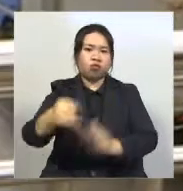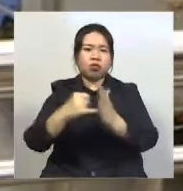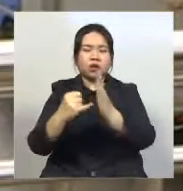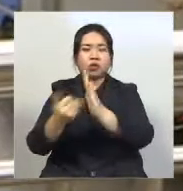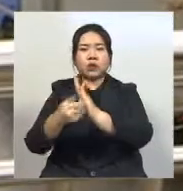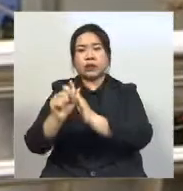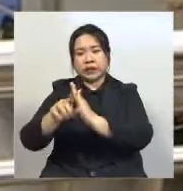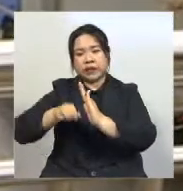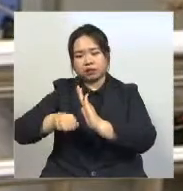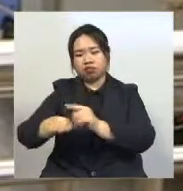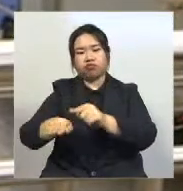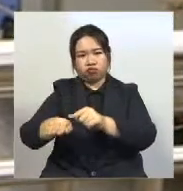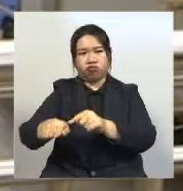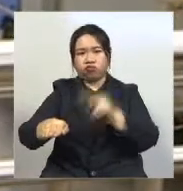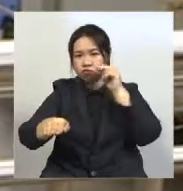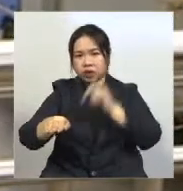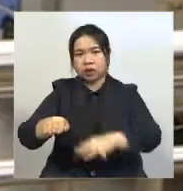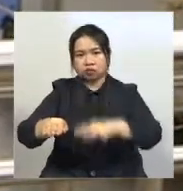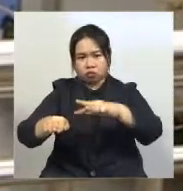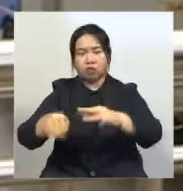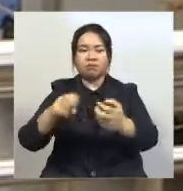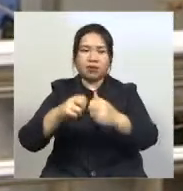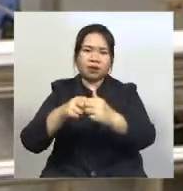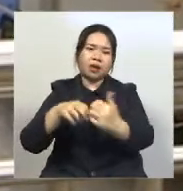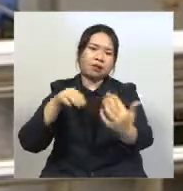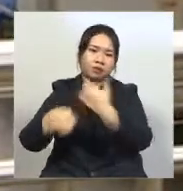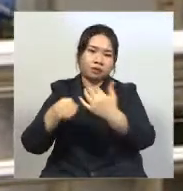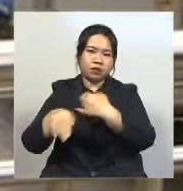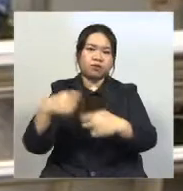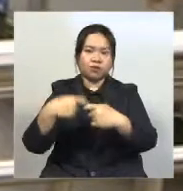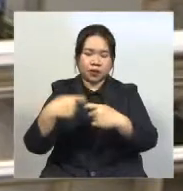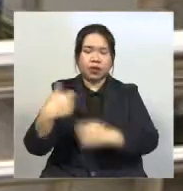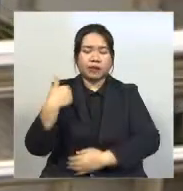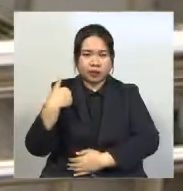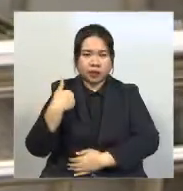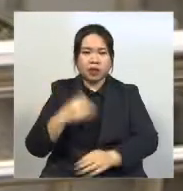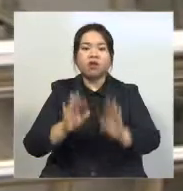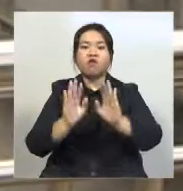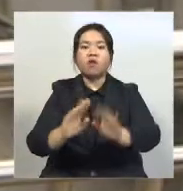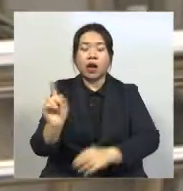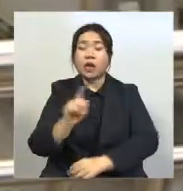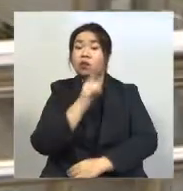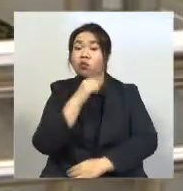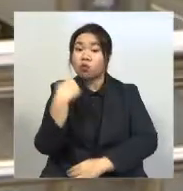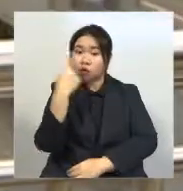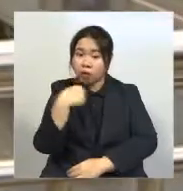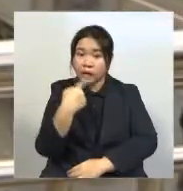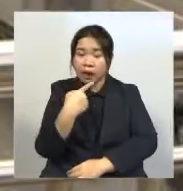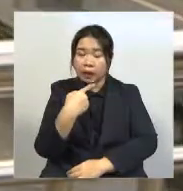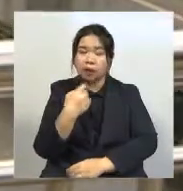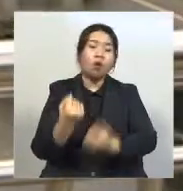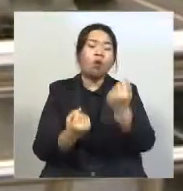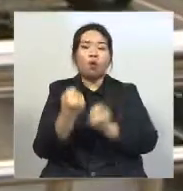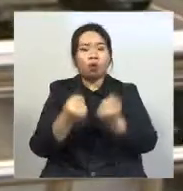รีสะเกษซึ่งก็ทำให้การสัญจรไปมาลำบากมากยิ่งขึ้นค่ะและขอฝากอีกเรื่องนึงค่ะท่านใดที่จะใช้ร